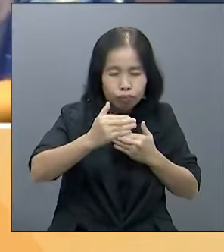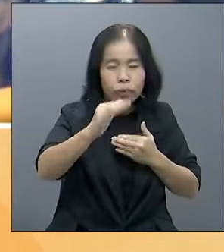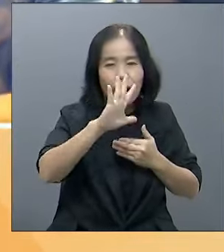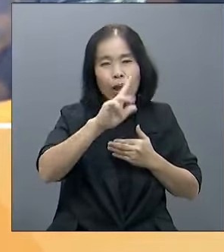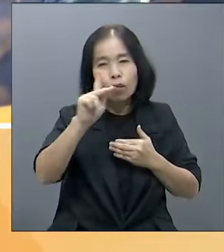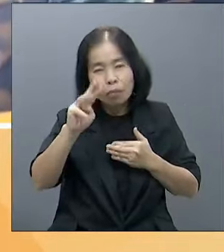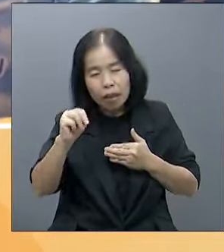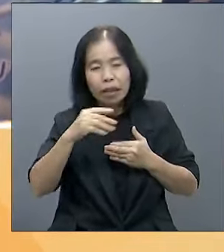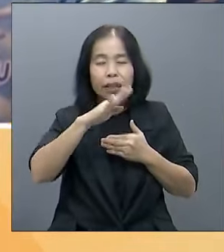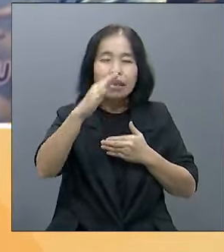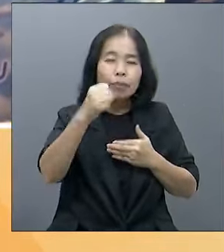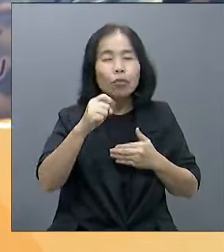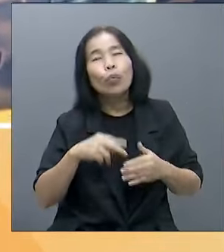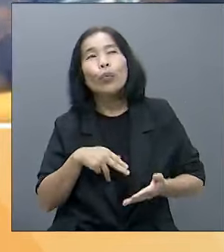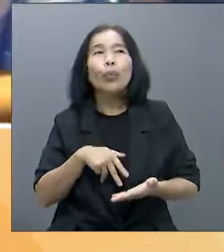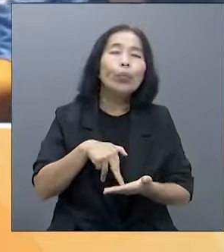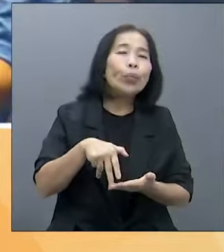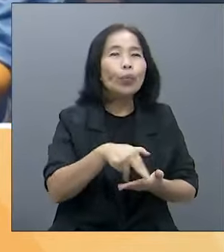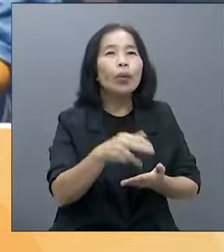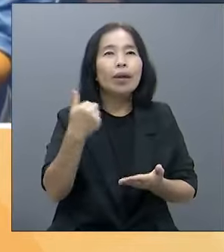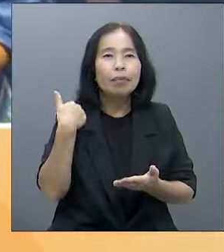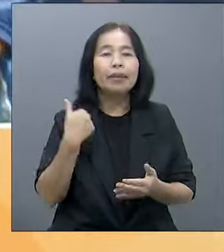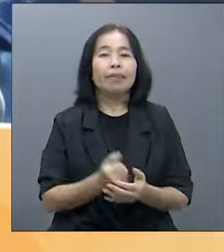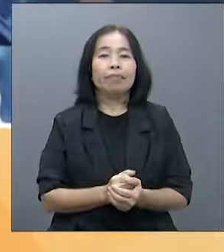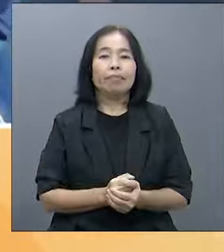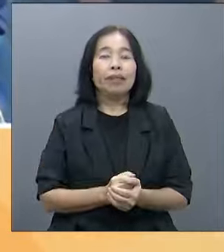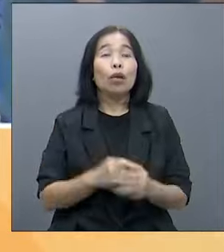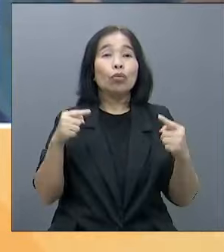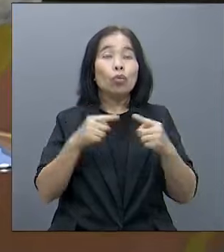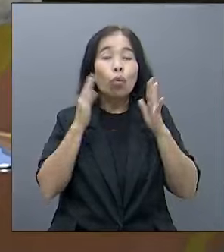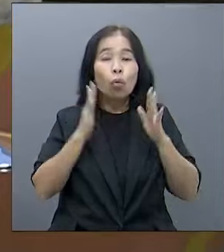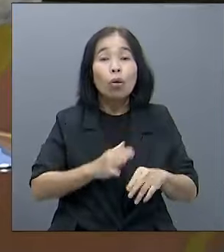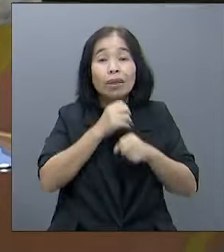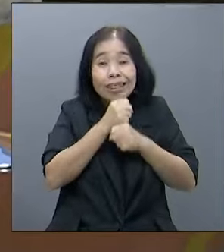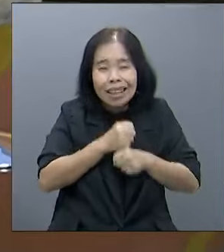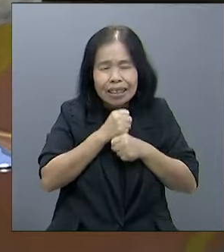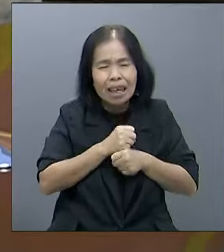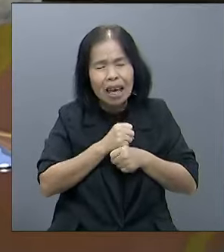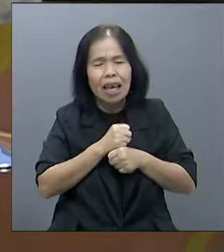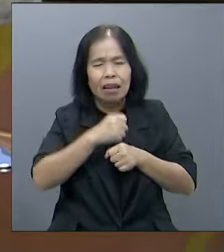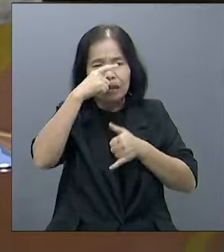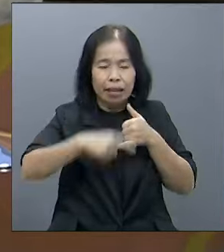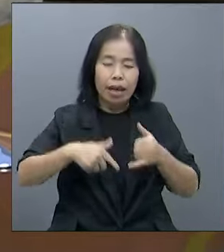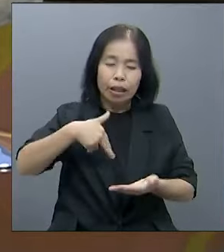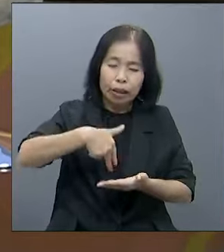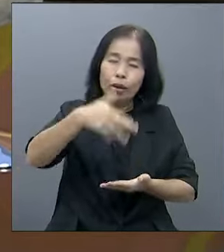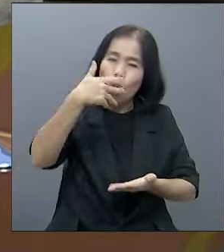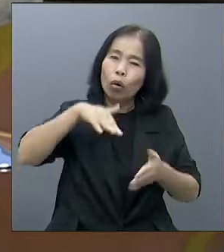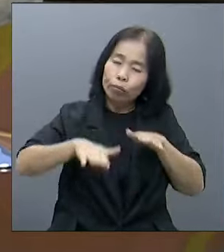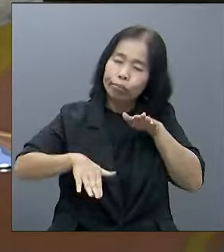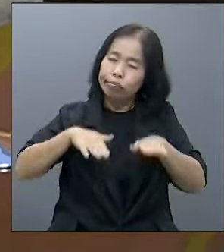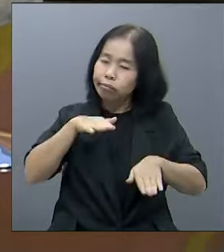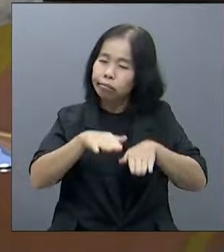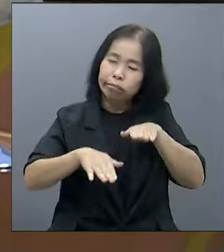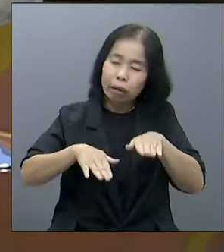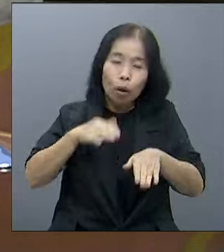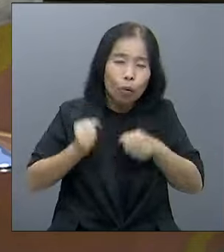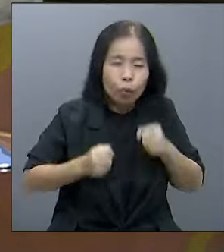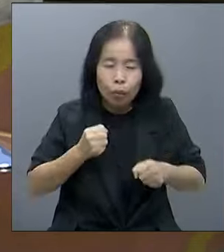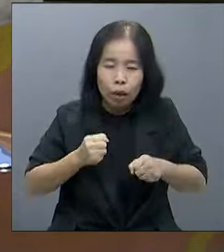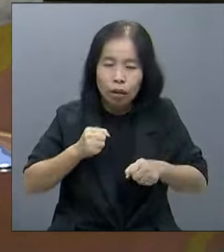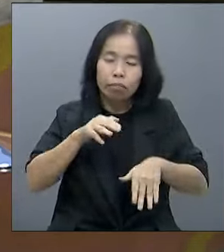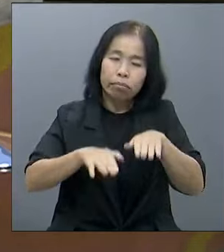กิโลวิ่งวิ่งเดินๆคุณผู้ชมไปเดี๋ยวก็ถึง สำหรับผู้สูงอายุอาจจะประเมินเป็นแบบเดินก่อนนะ ใช่ค่ะ เดี๋ยววิ่งเพราะว่าการวิ่งเนี่ยมันก็เป็นกีฬา